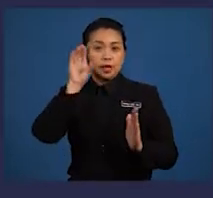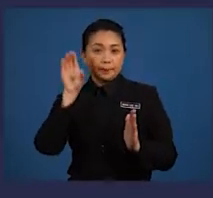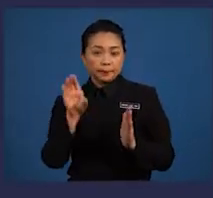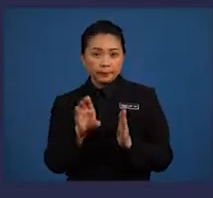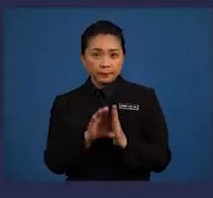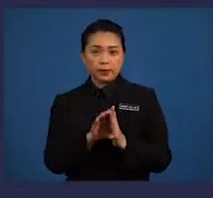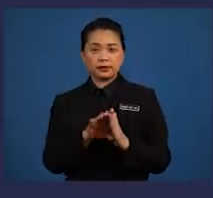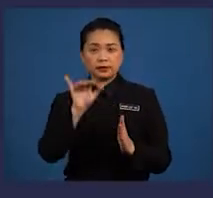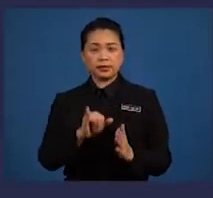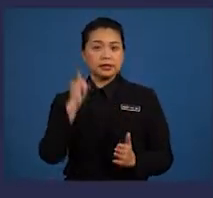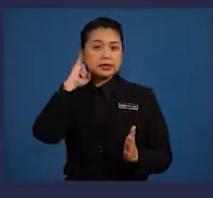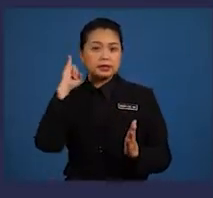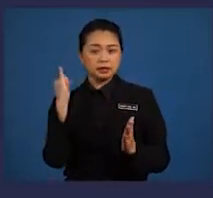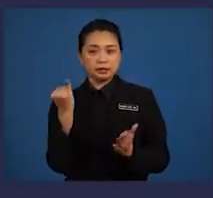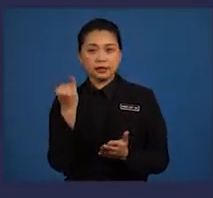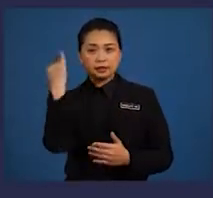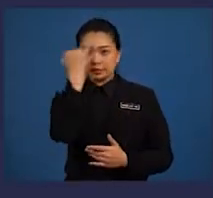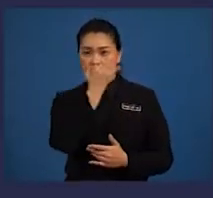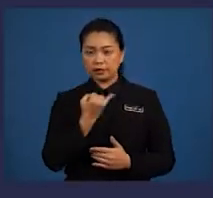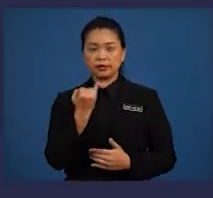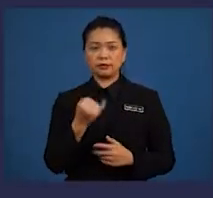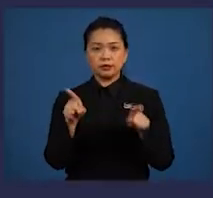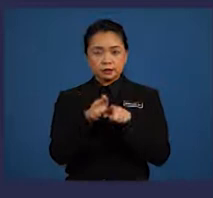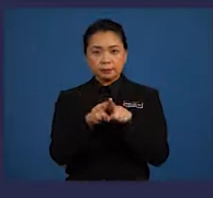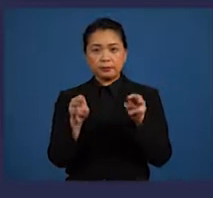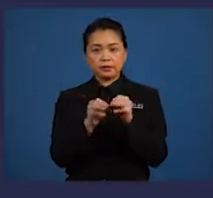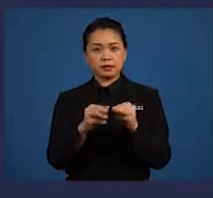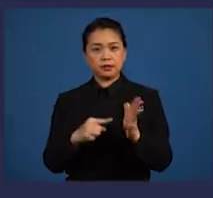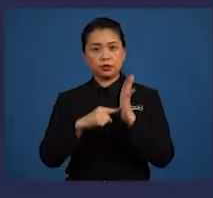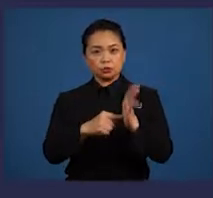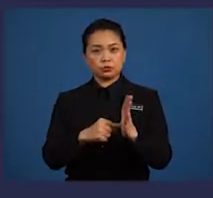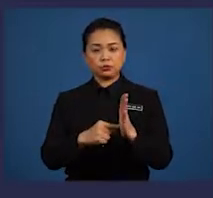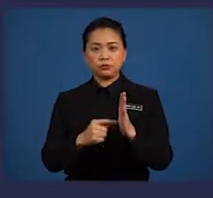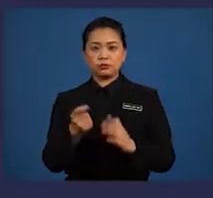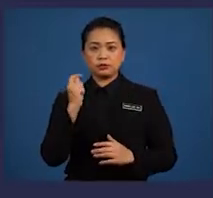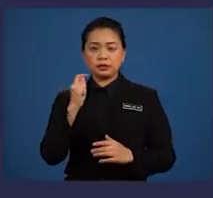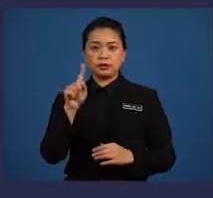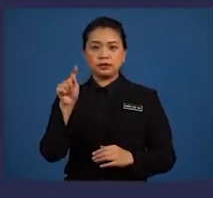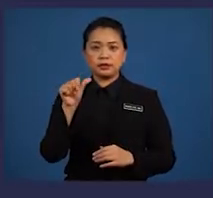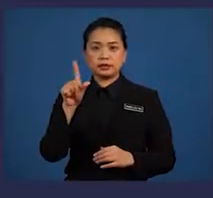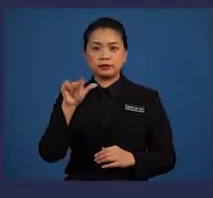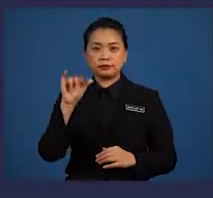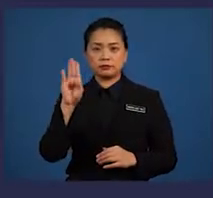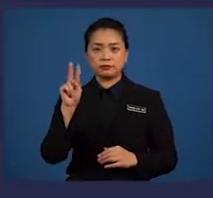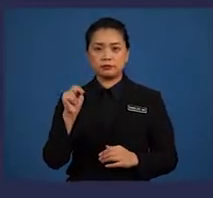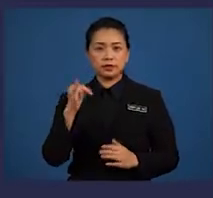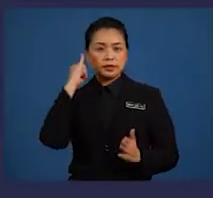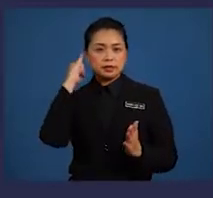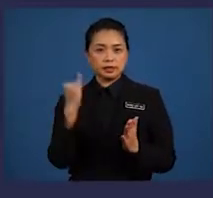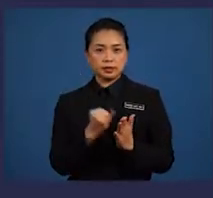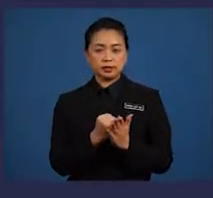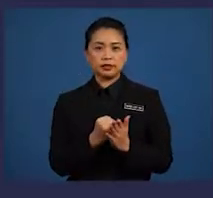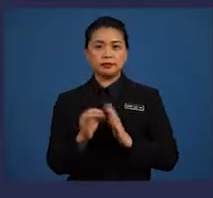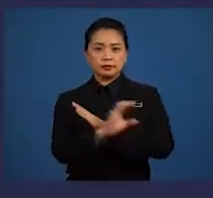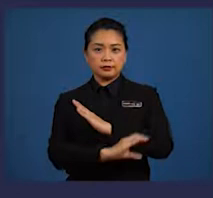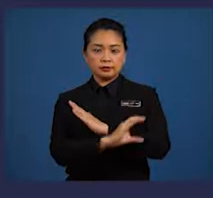pemandangan yang indah sebagaimana yang digambarkan dalam puisi tradisional sekalipun keindahan dan kemakmuran